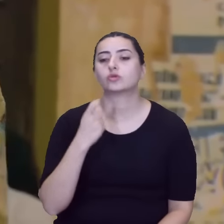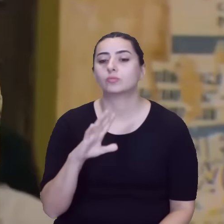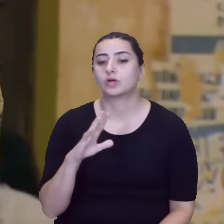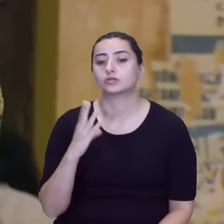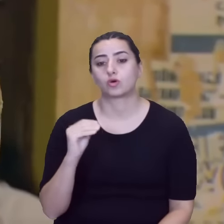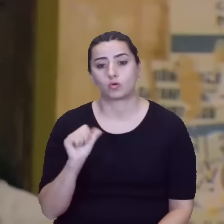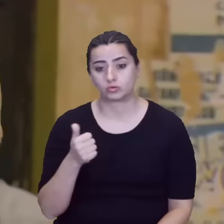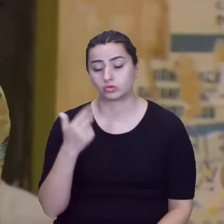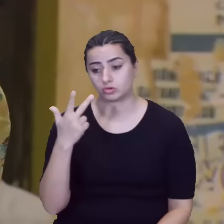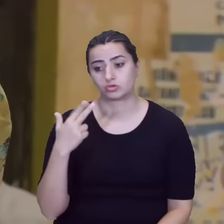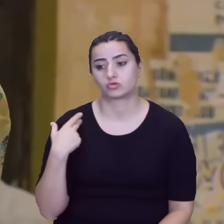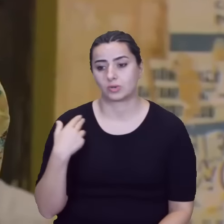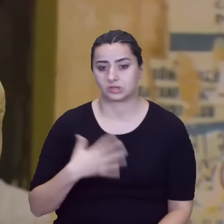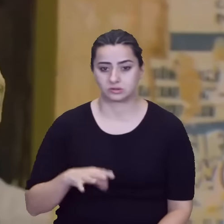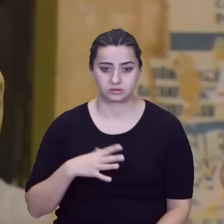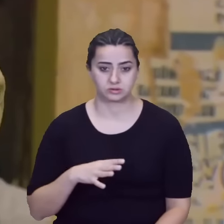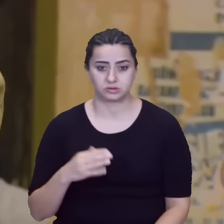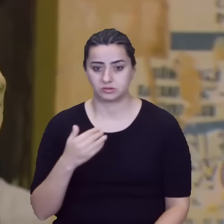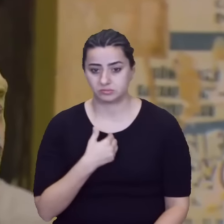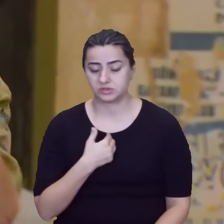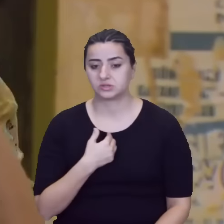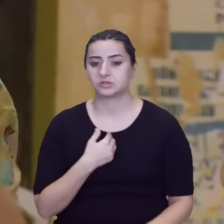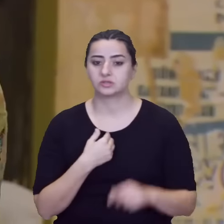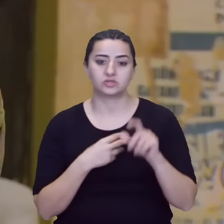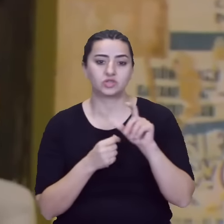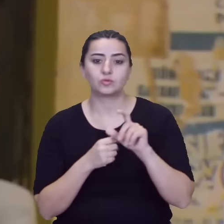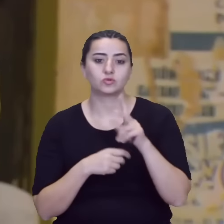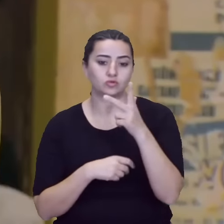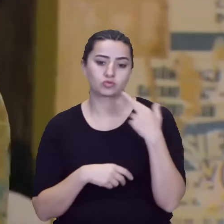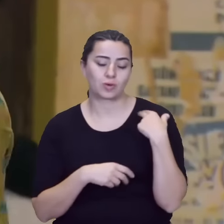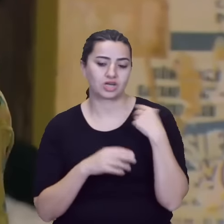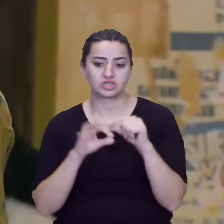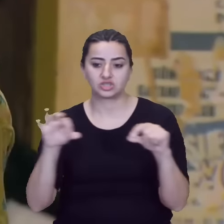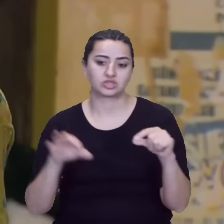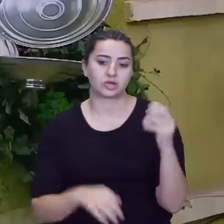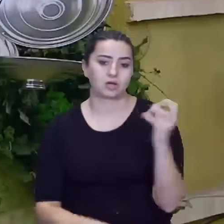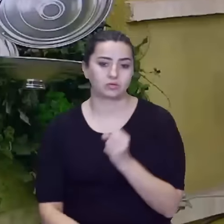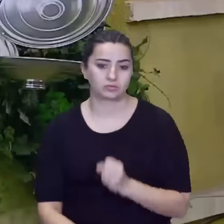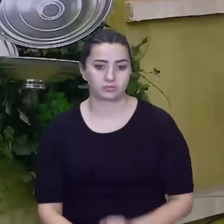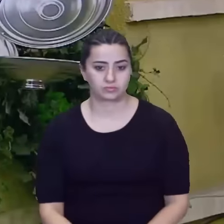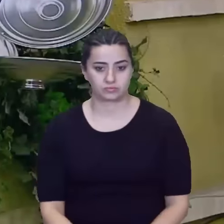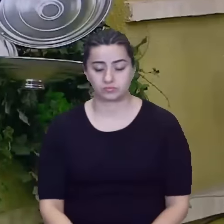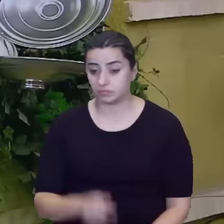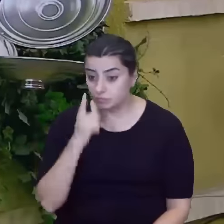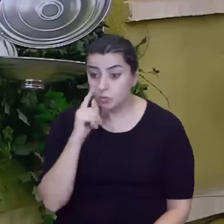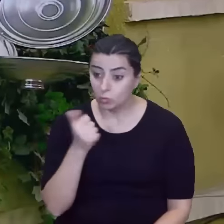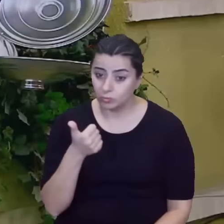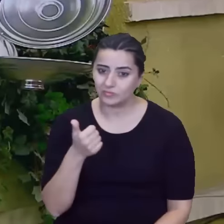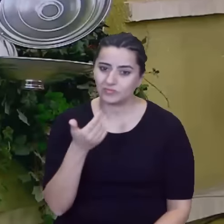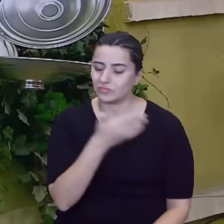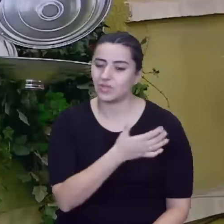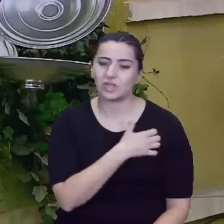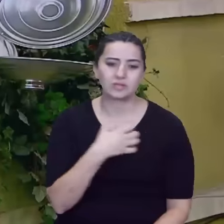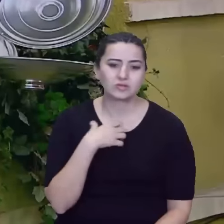Dilek. Çok önemli. Üç numara şiş. Bizim mahalle Çamlıca'dan yayını üç numara şişle alıyormuş. Sana önemliymiş.